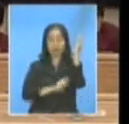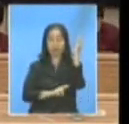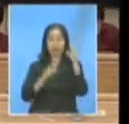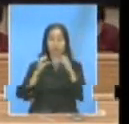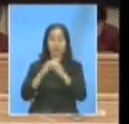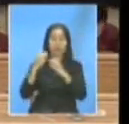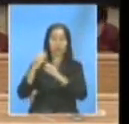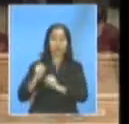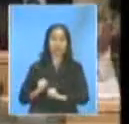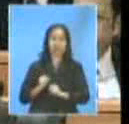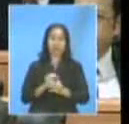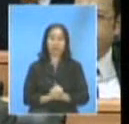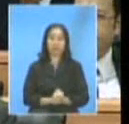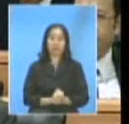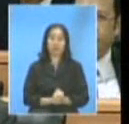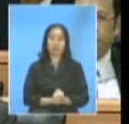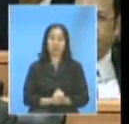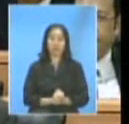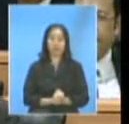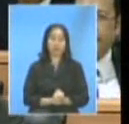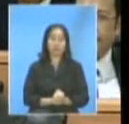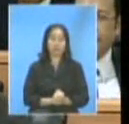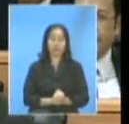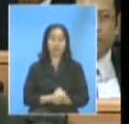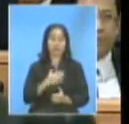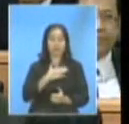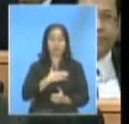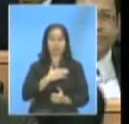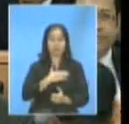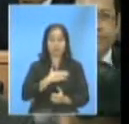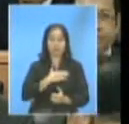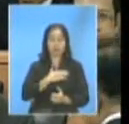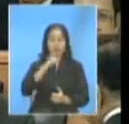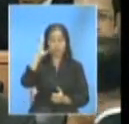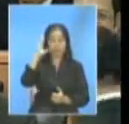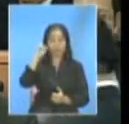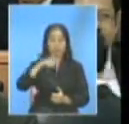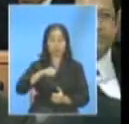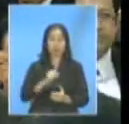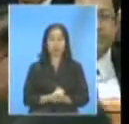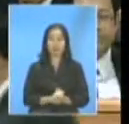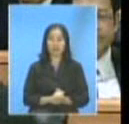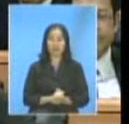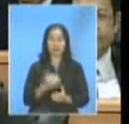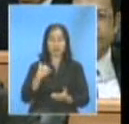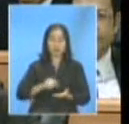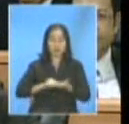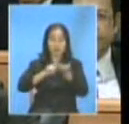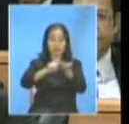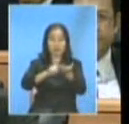ตย์ก็ผมอีกคนหนึ่งครับท่านประธานที่ได้ยื่นอภิปร